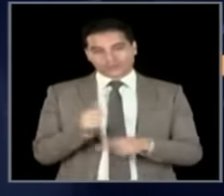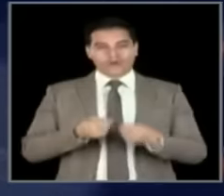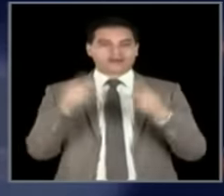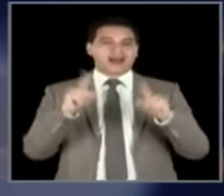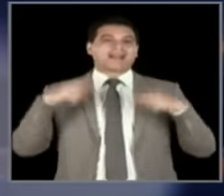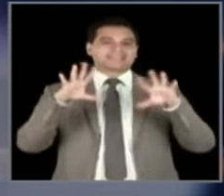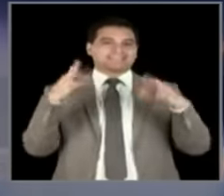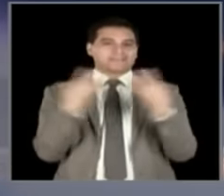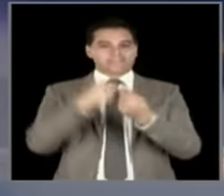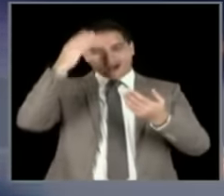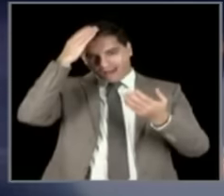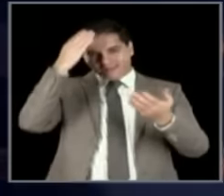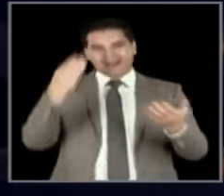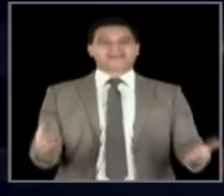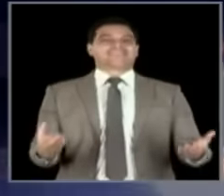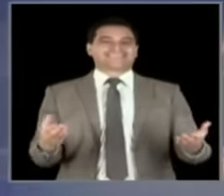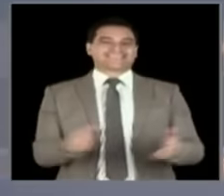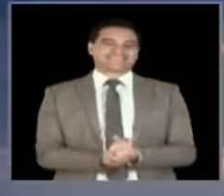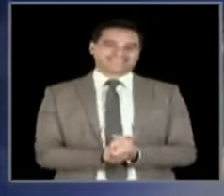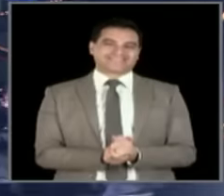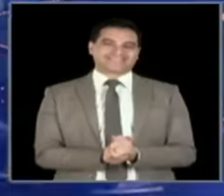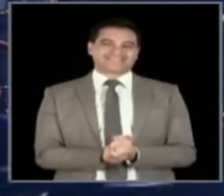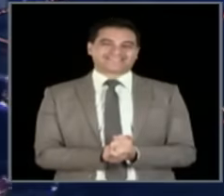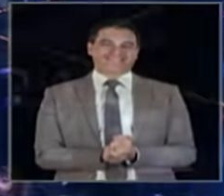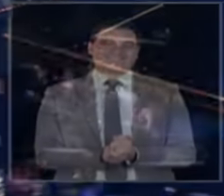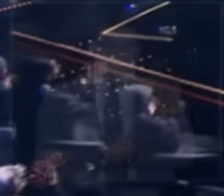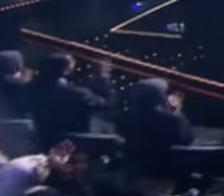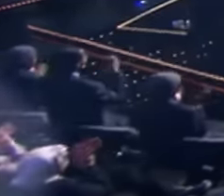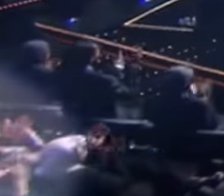اللقاء وحلقة جديدة مع العباقرة.